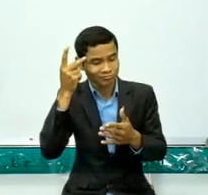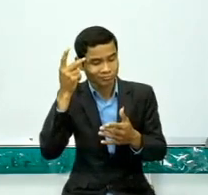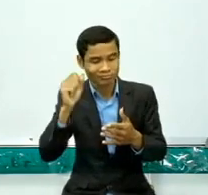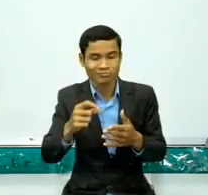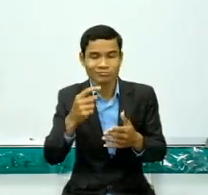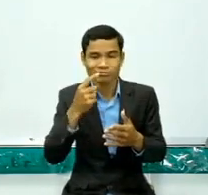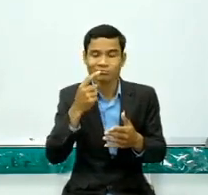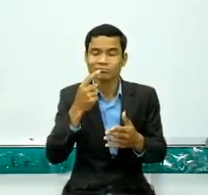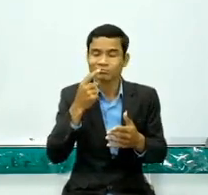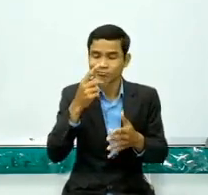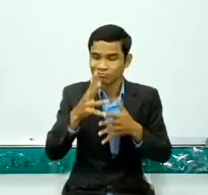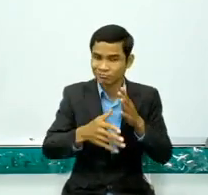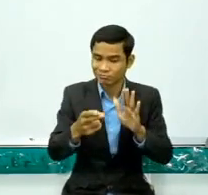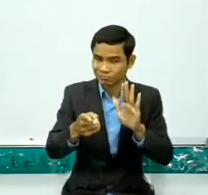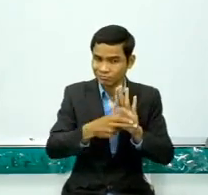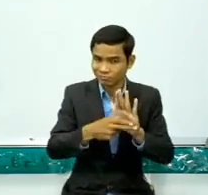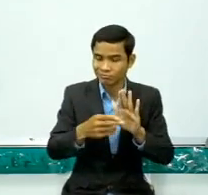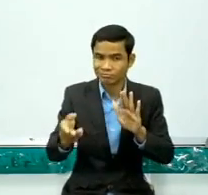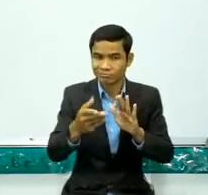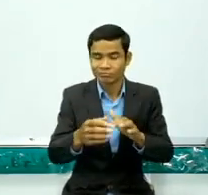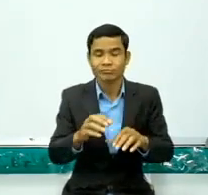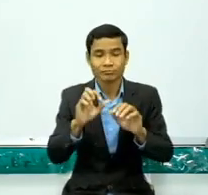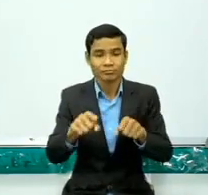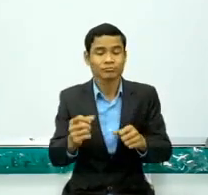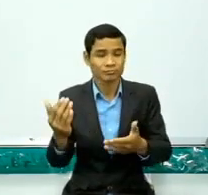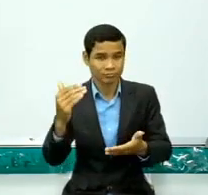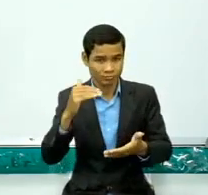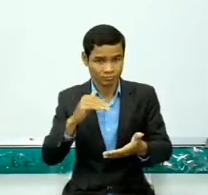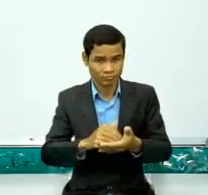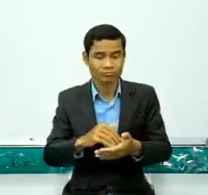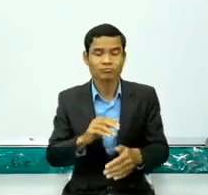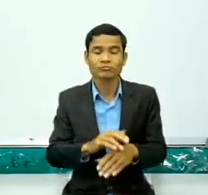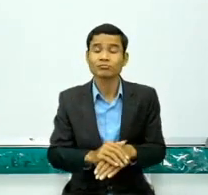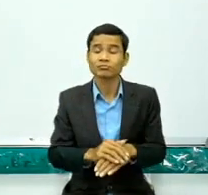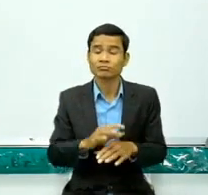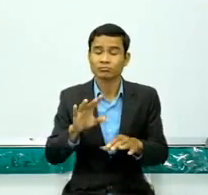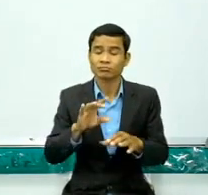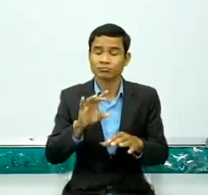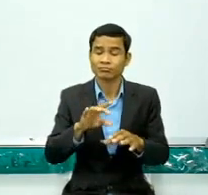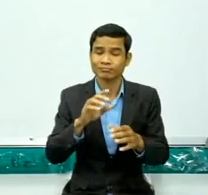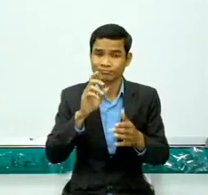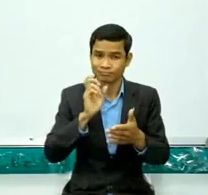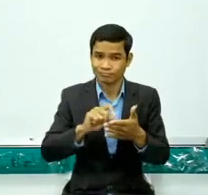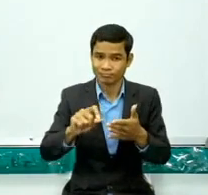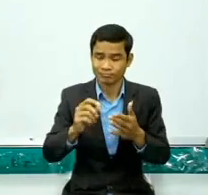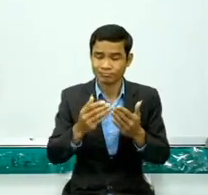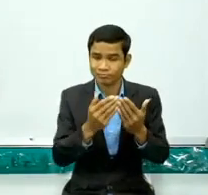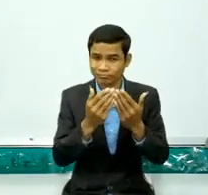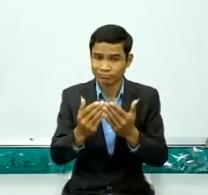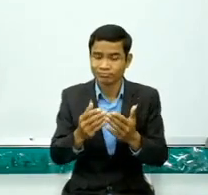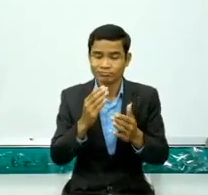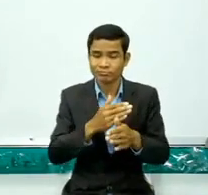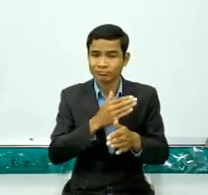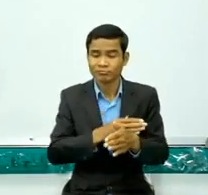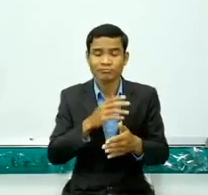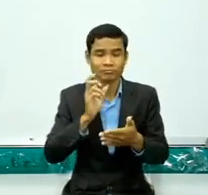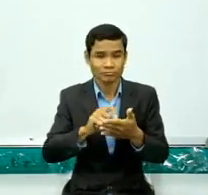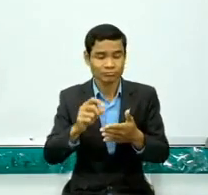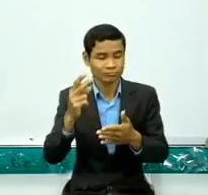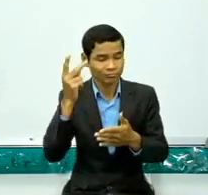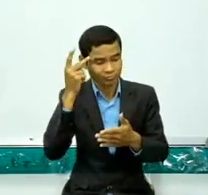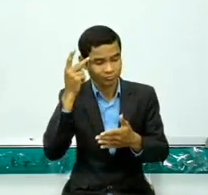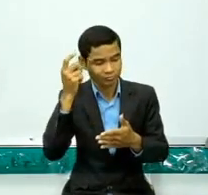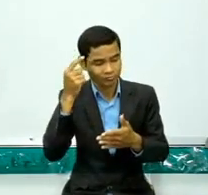ឲ្យបានលឺណាចាម្ដងទៀតការសរសេរតាមអានមុននឹងសរសេរយើងត្រូវគិតហើយនឹងថា